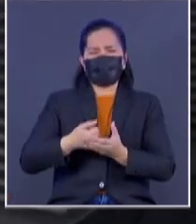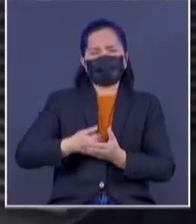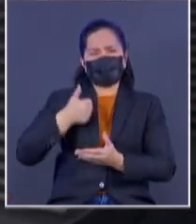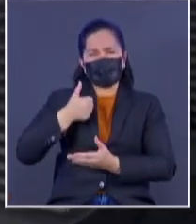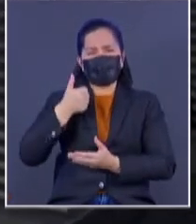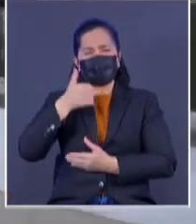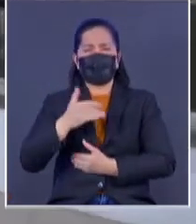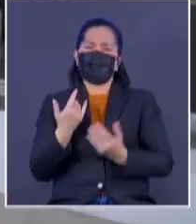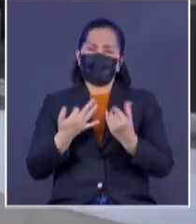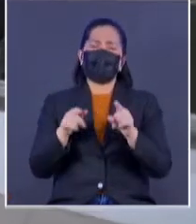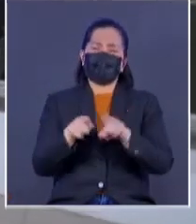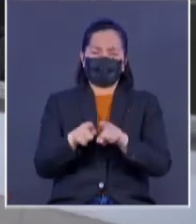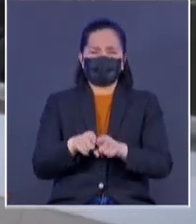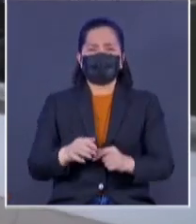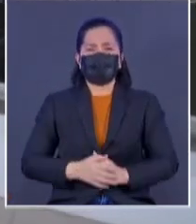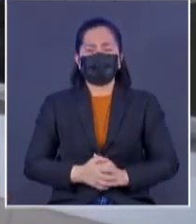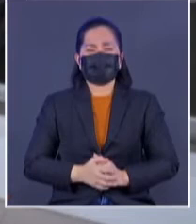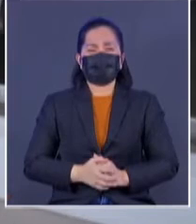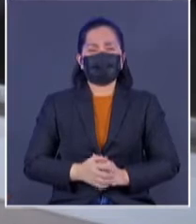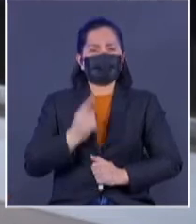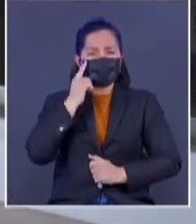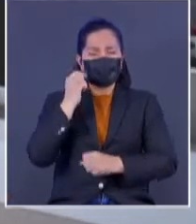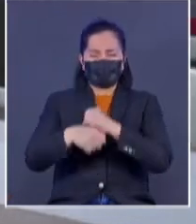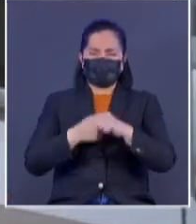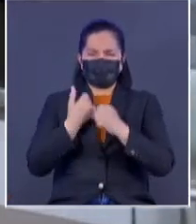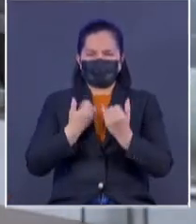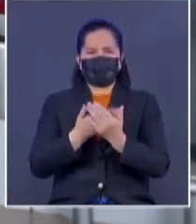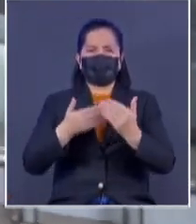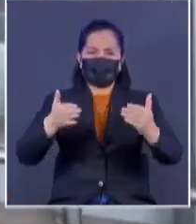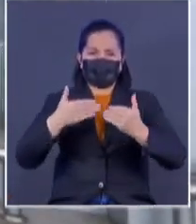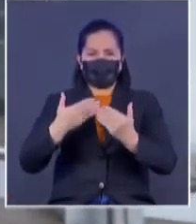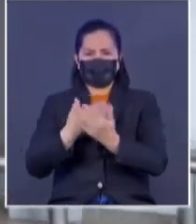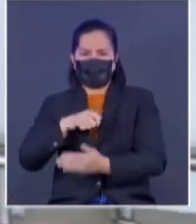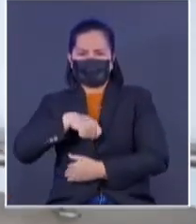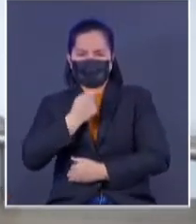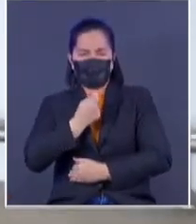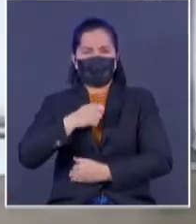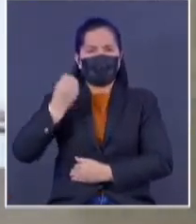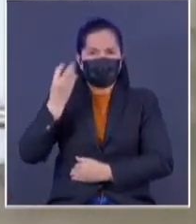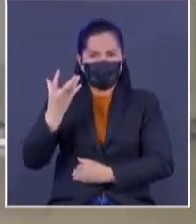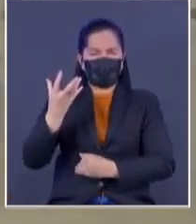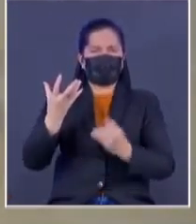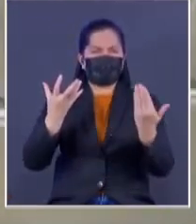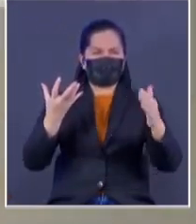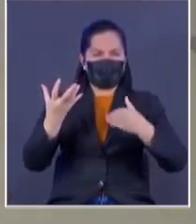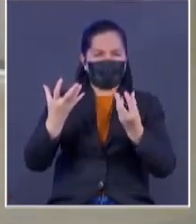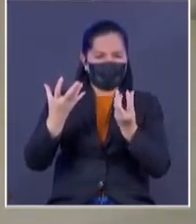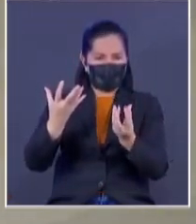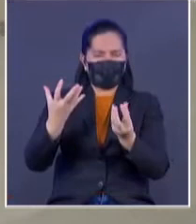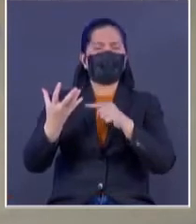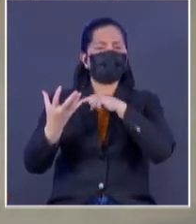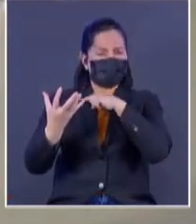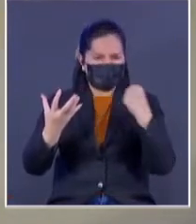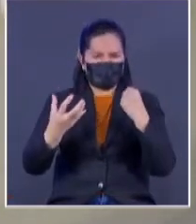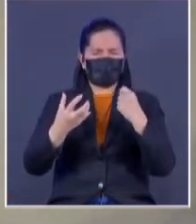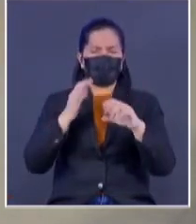ริมสภาพคล่องเช่นเดียวกันเพราะว่าคาดว่ารายได้ปีนี้เนี่ยจะต่ำกว่าค่าใช้จ่ายหรือเขาเรียกว่าขาดทุนเนี่ยแหละครับอาจจะขาดทุนมากถึ